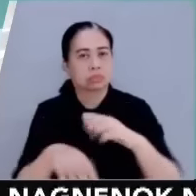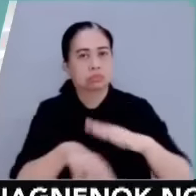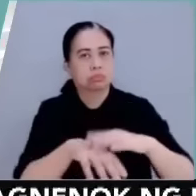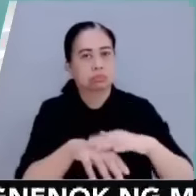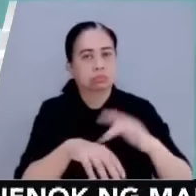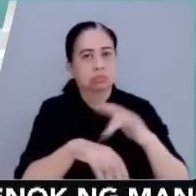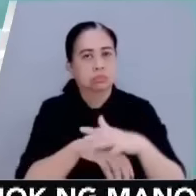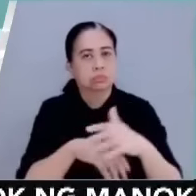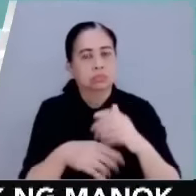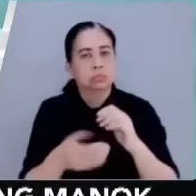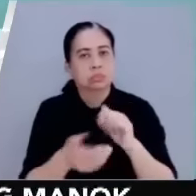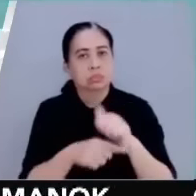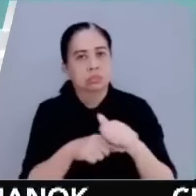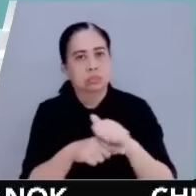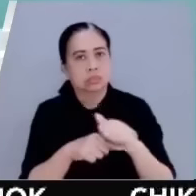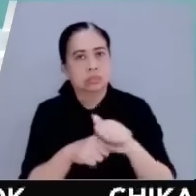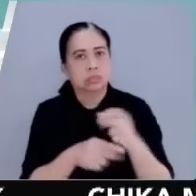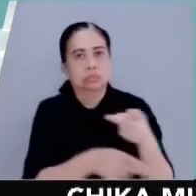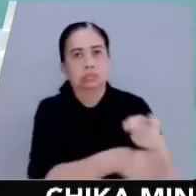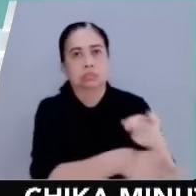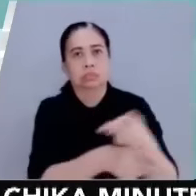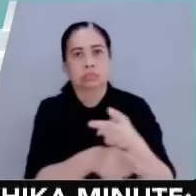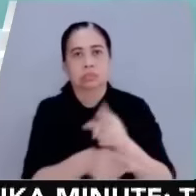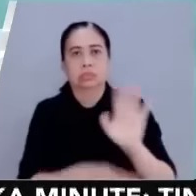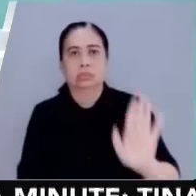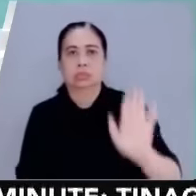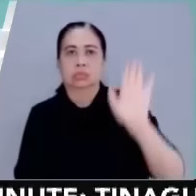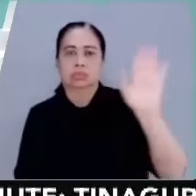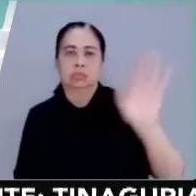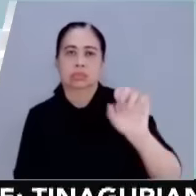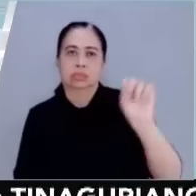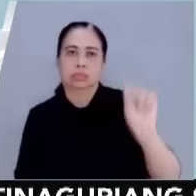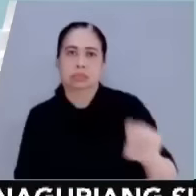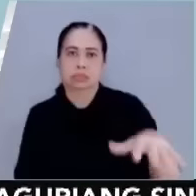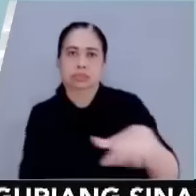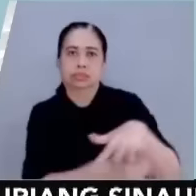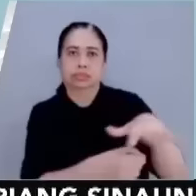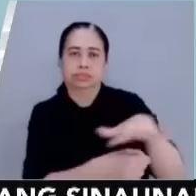exercises at pagpapatrolya ng kanilang Southern Theater Command.